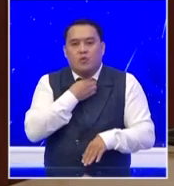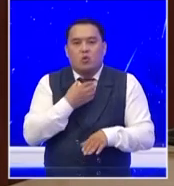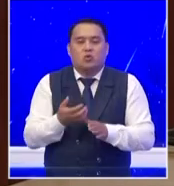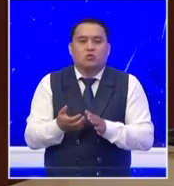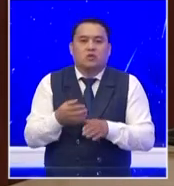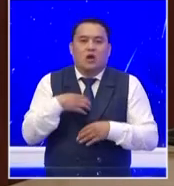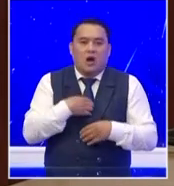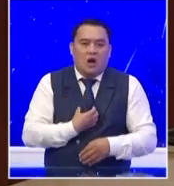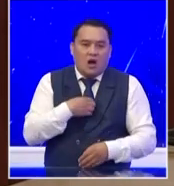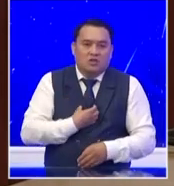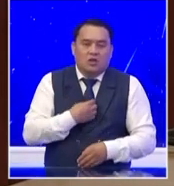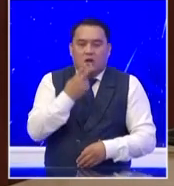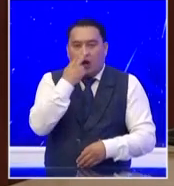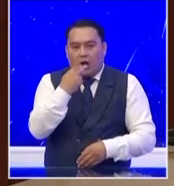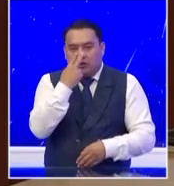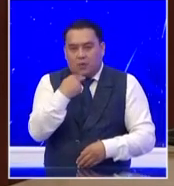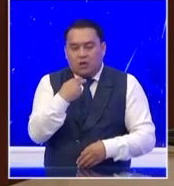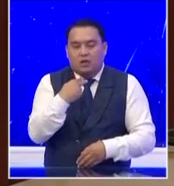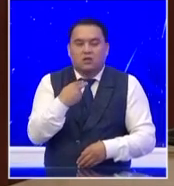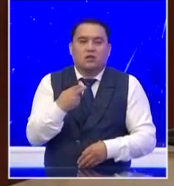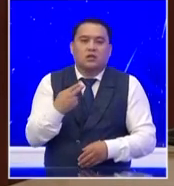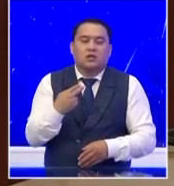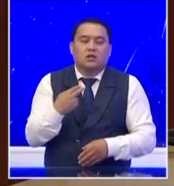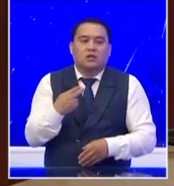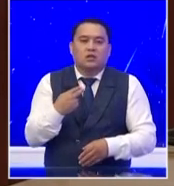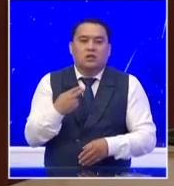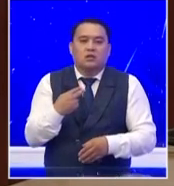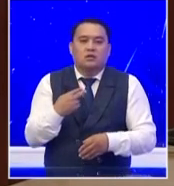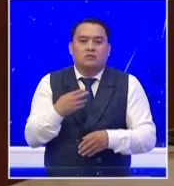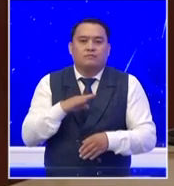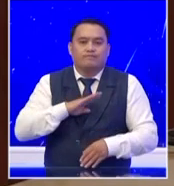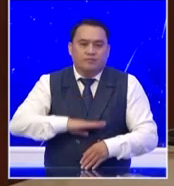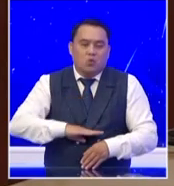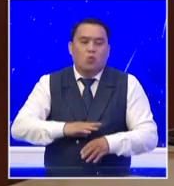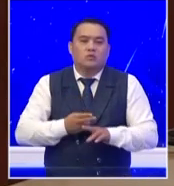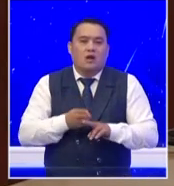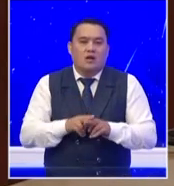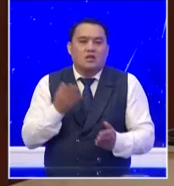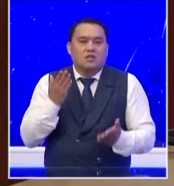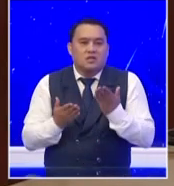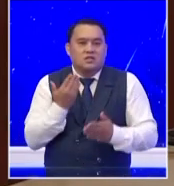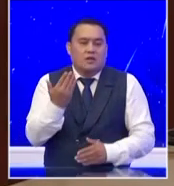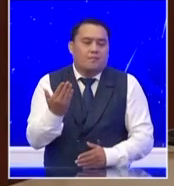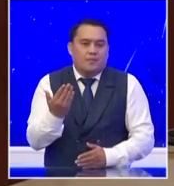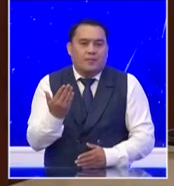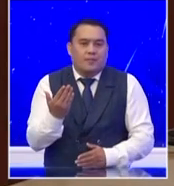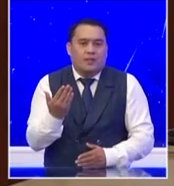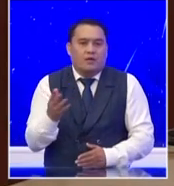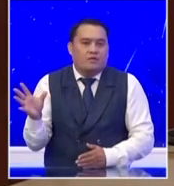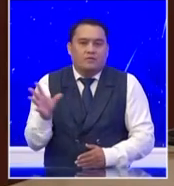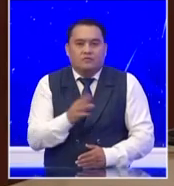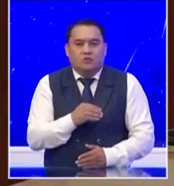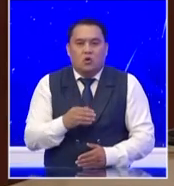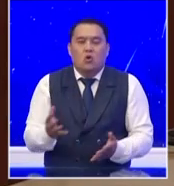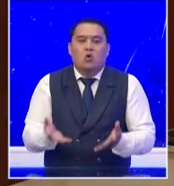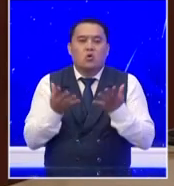першение, кашель, насморк, жидкий стул, то если это все протекает в